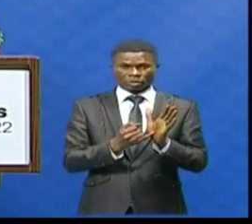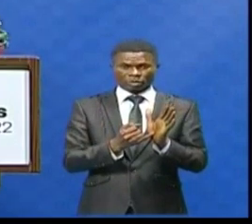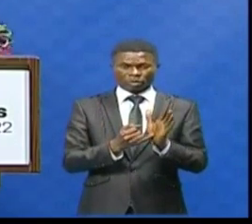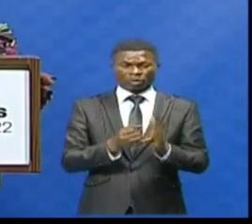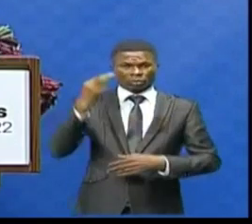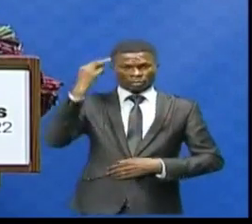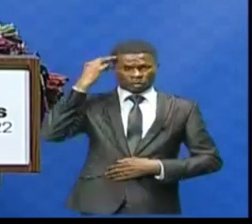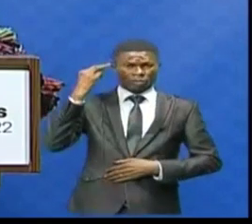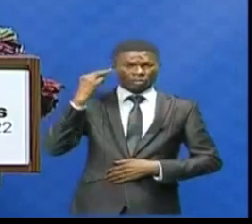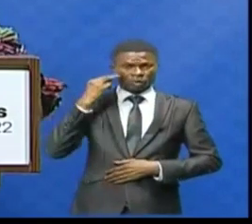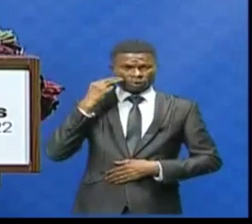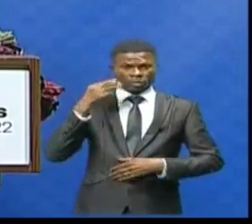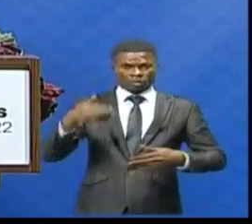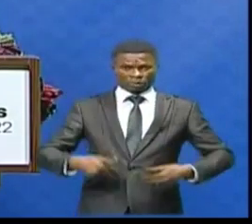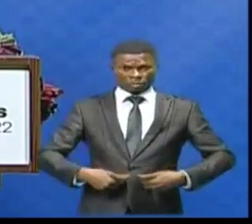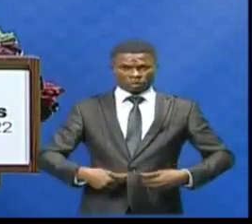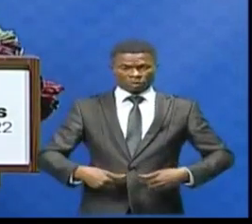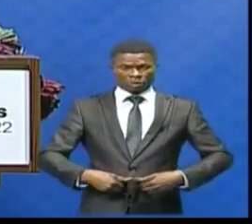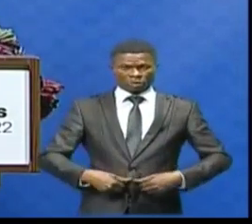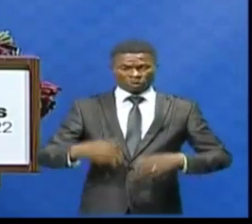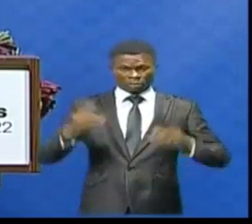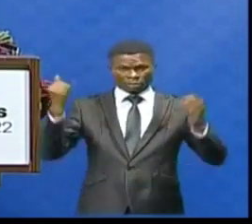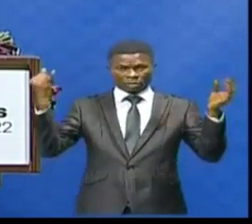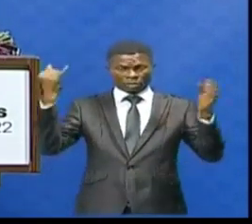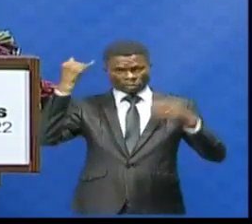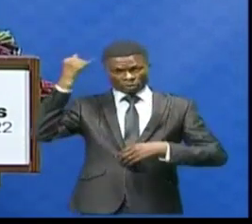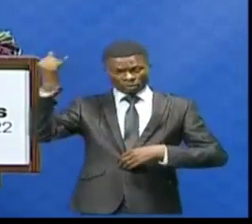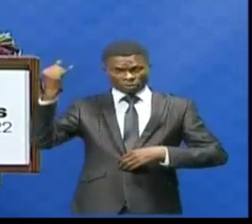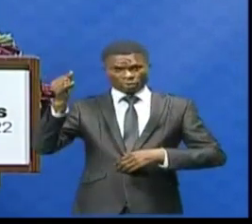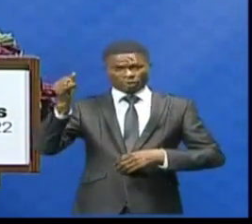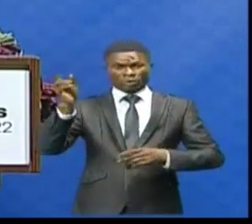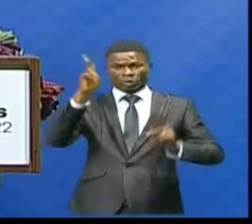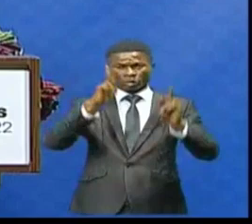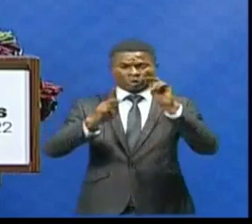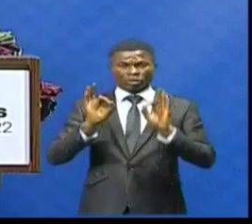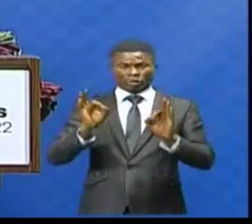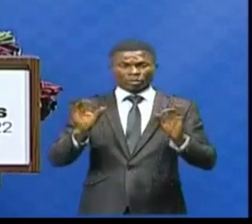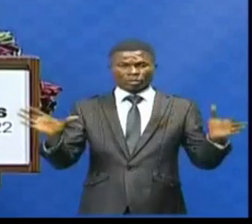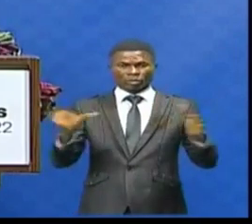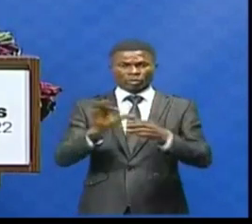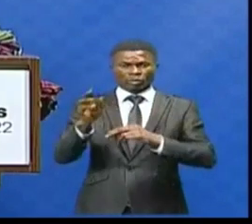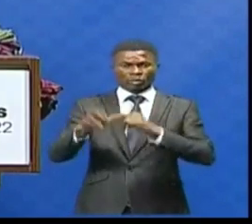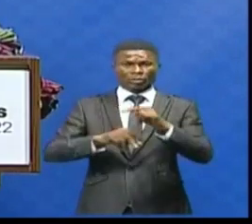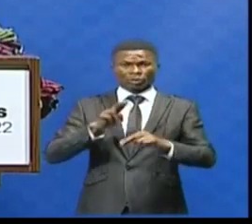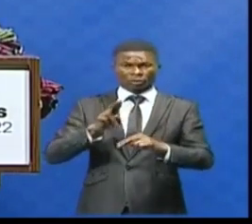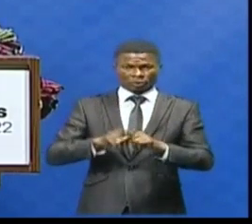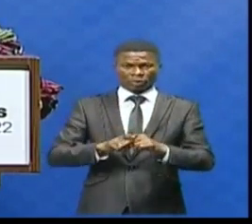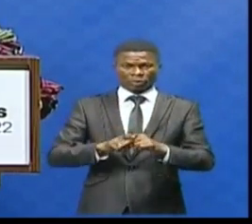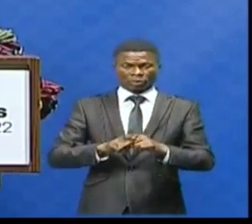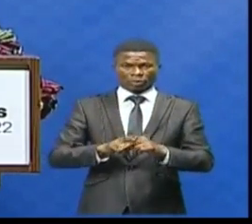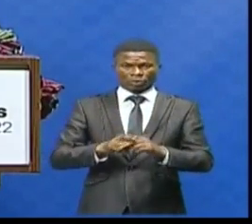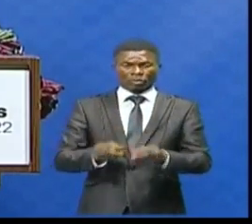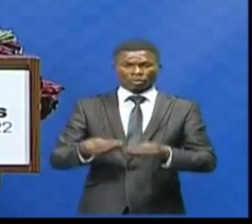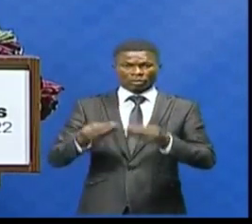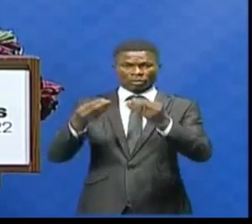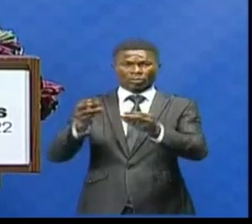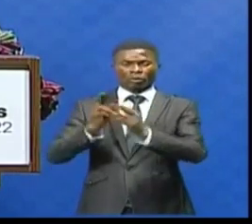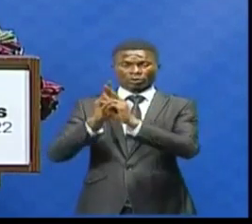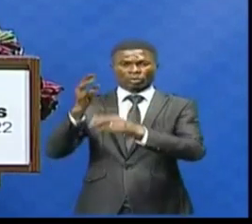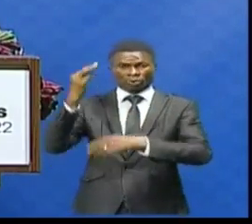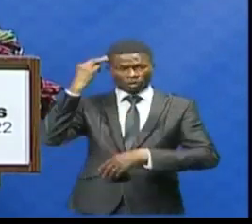les ministres de la jeunesse initiation à la nouvelle citoyenneté et cohésion nationale assoumis au Conseil